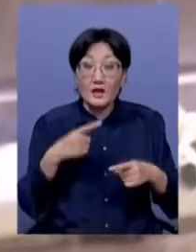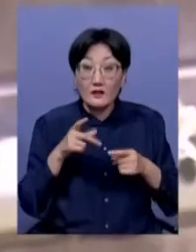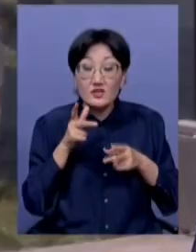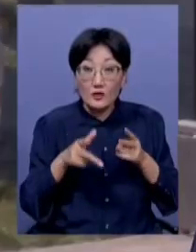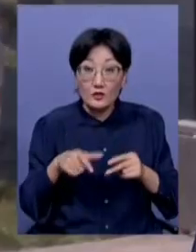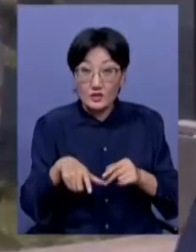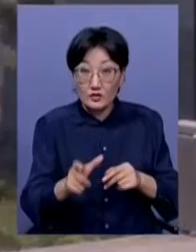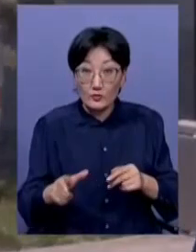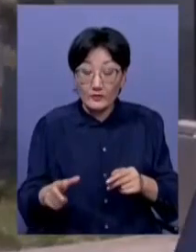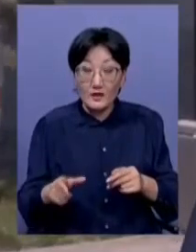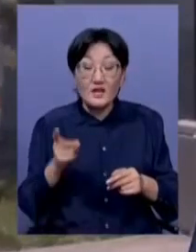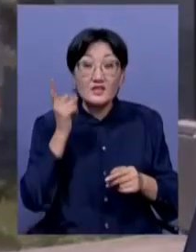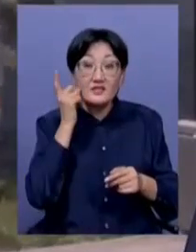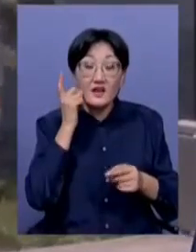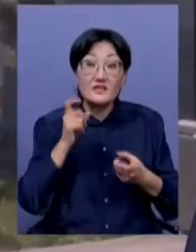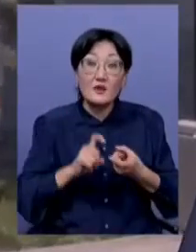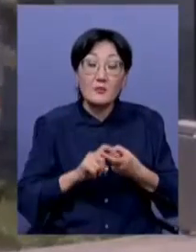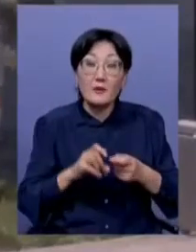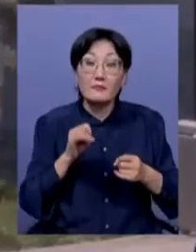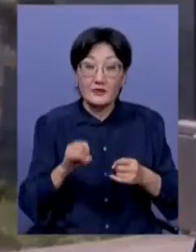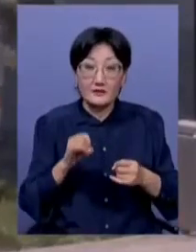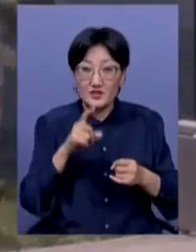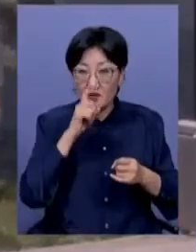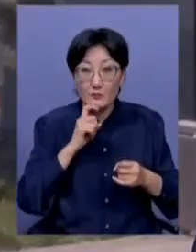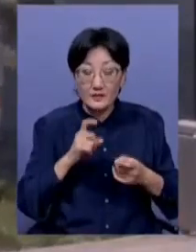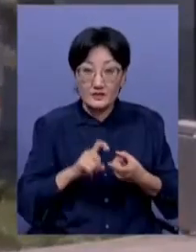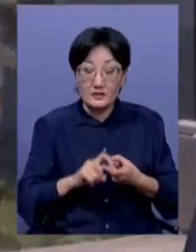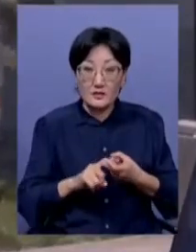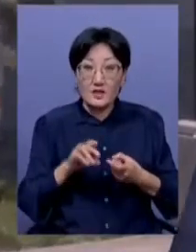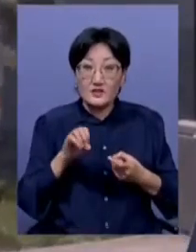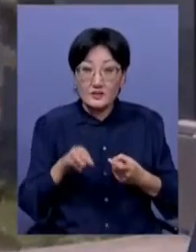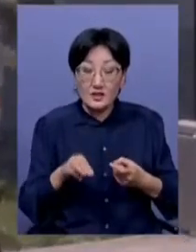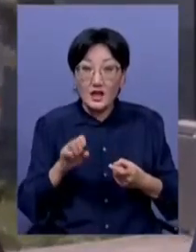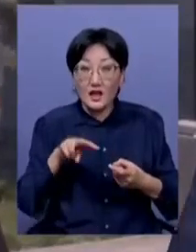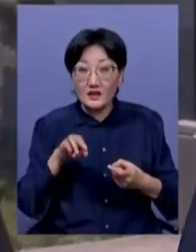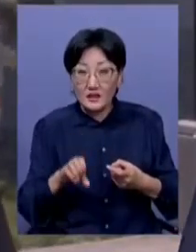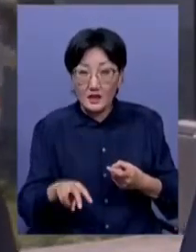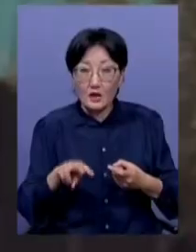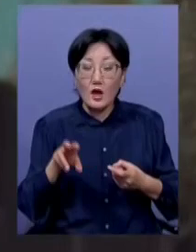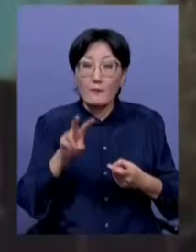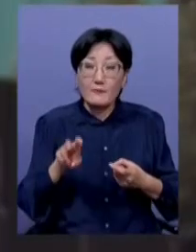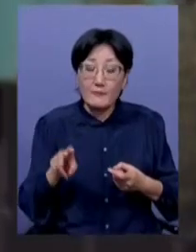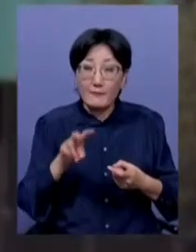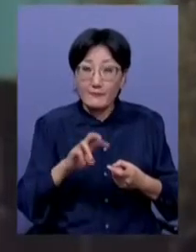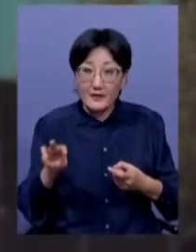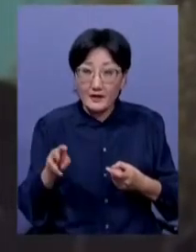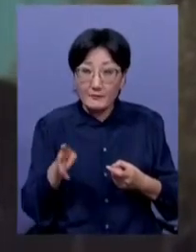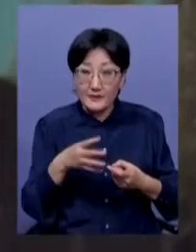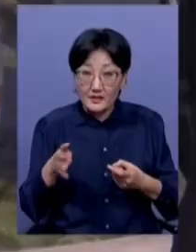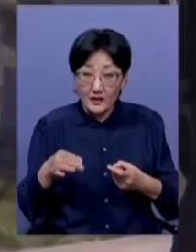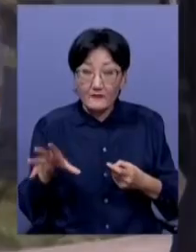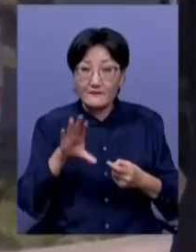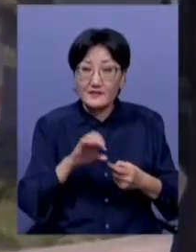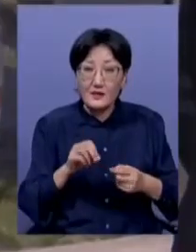жители. Не ловит связь, плохая какая-то, непонятная связь. Все вот это Altel, Beeline, KSL, все. Представители приходили